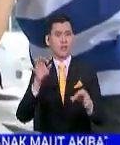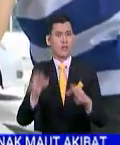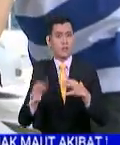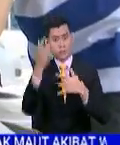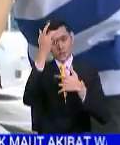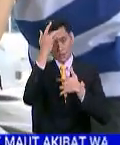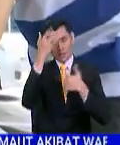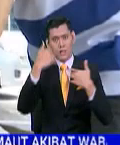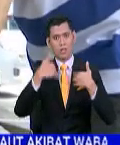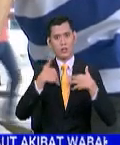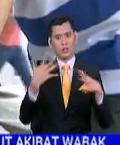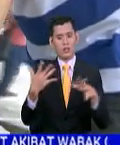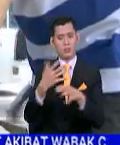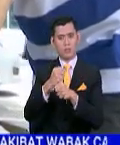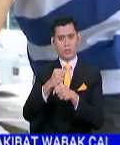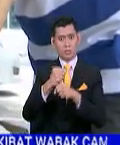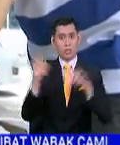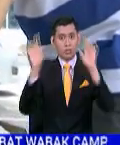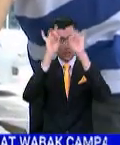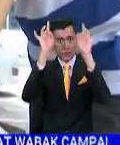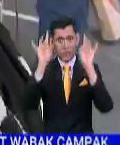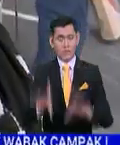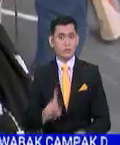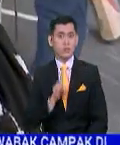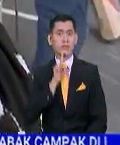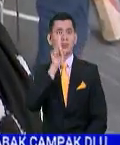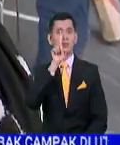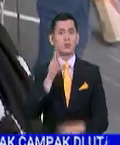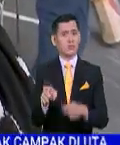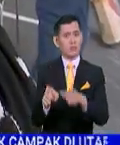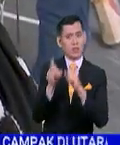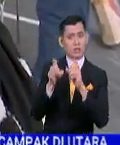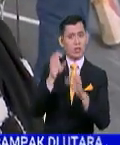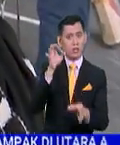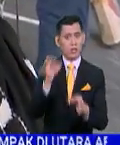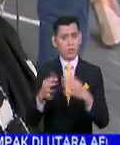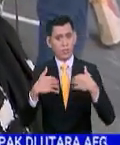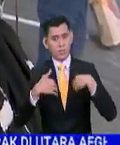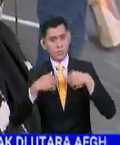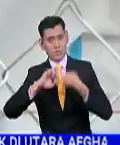dapatkan ujian COVID-19 dengan segera jika mereka mempunyai simptom.